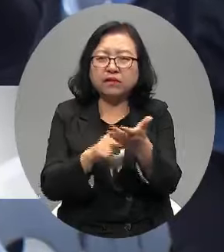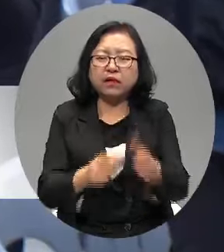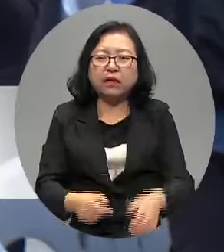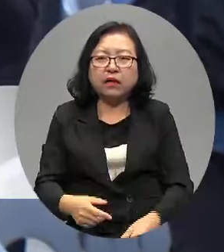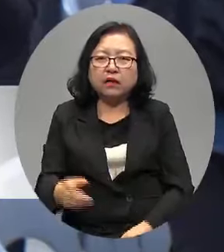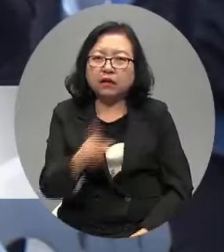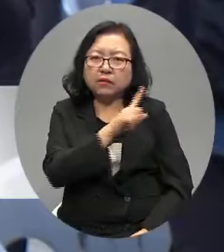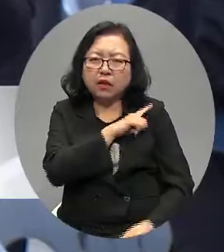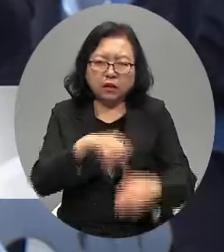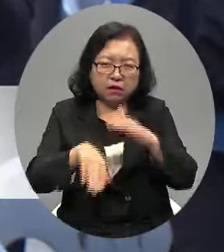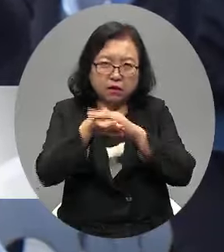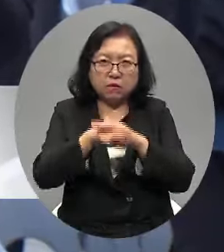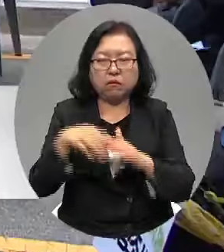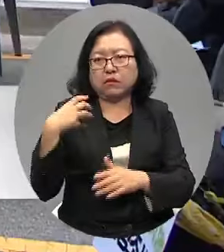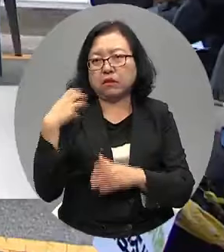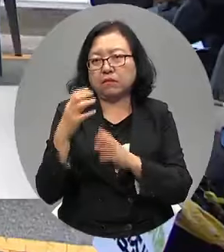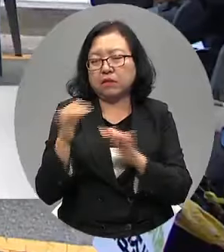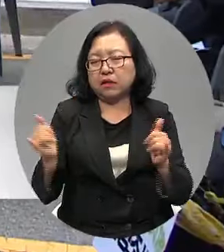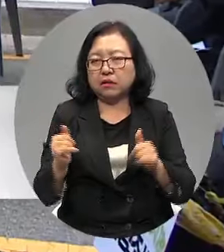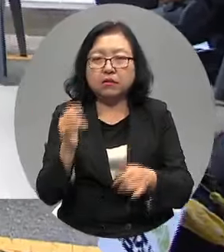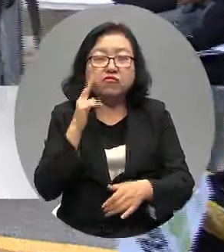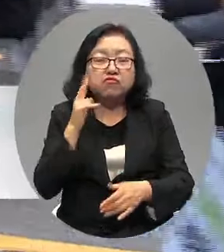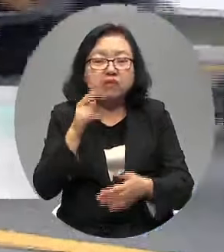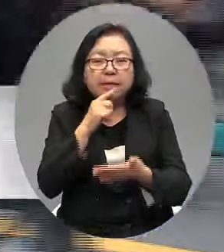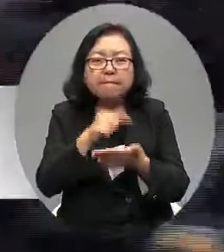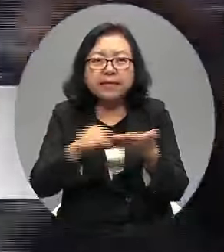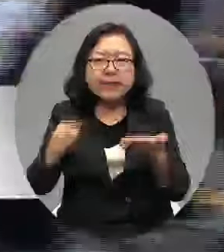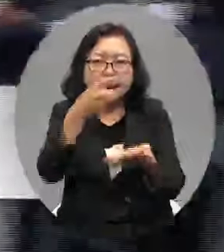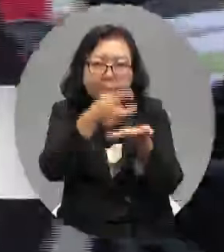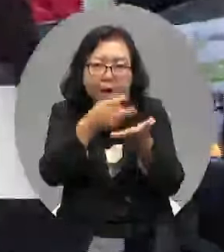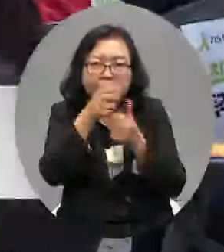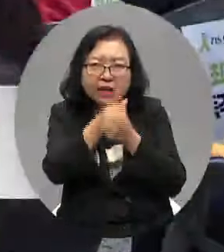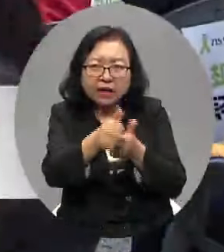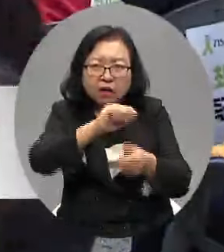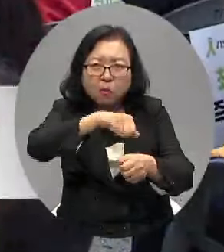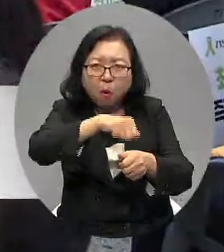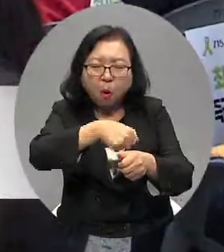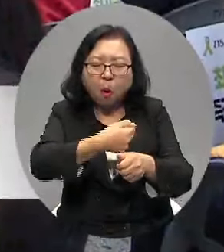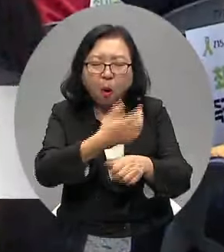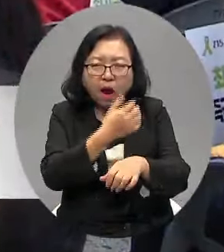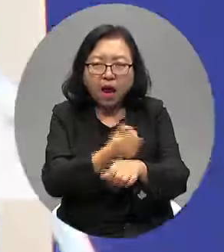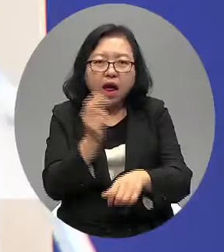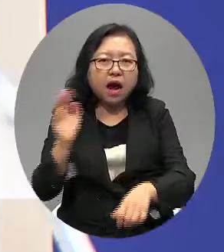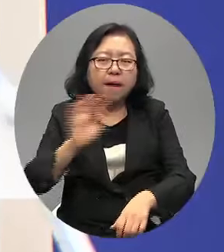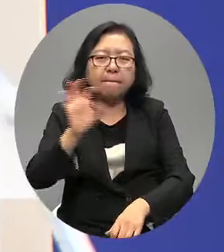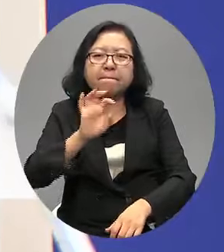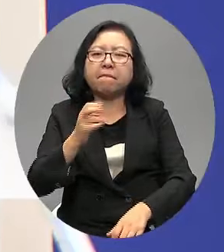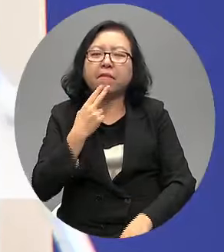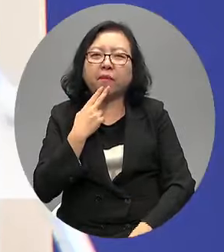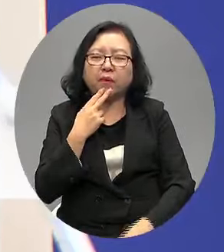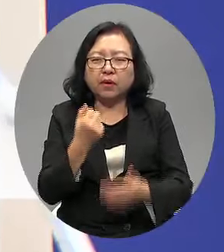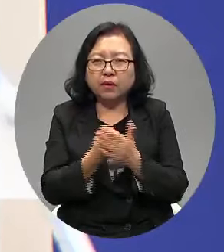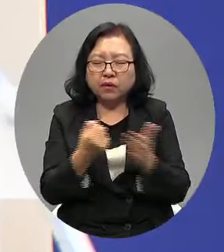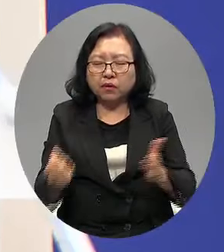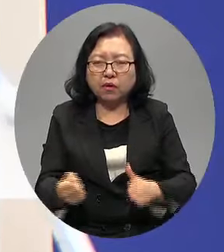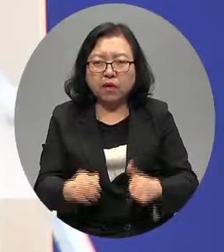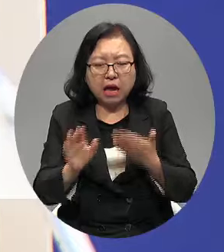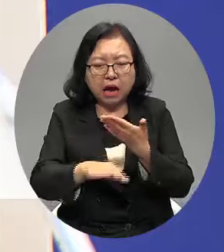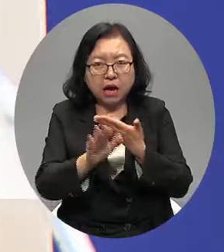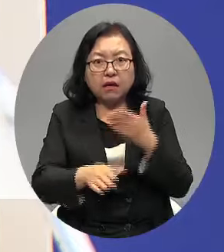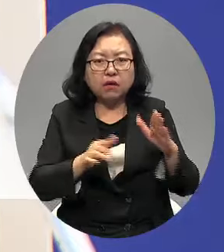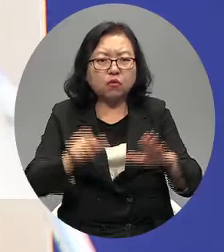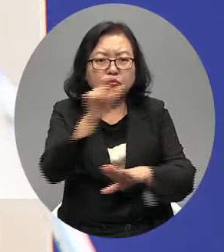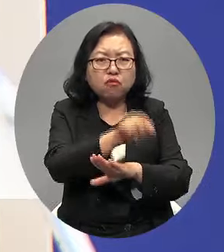책임자들을 중대재해처벌법으로 처벌해야 참사가 반복되지 않는다면서 검찰이 일선 공무원들만 기소하고